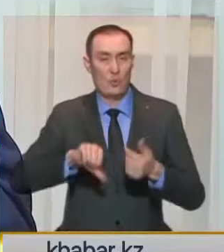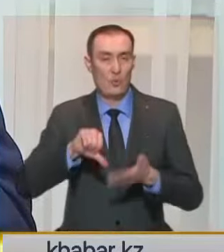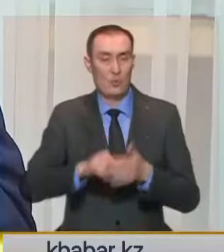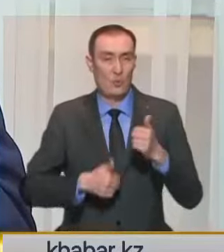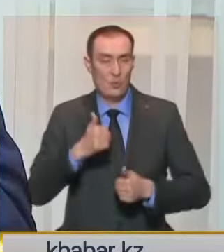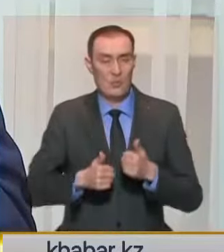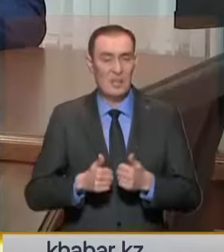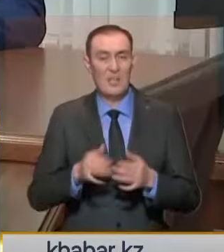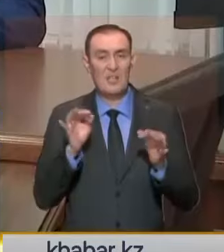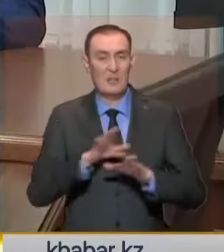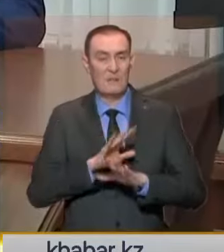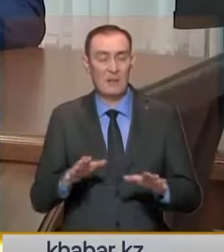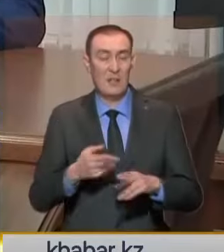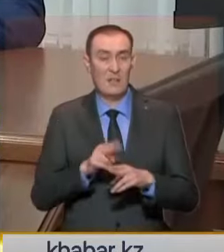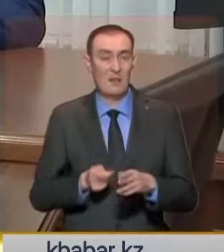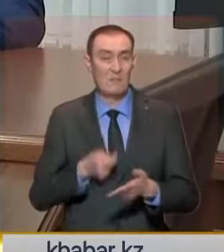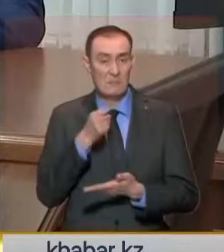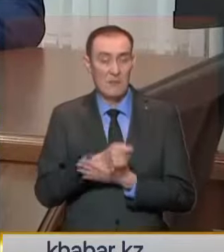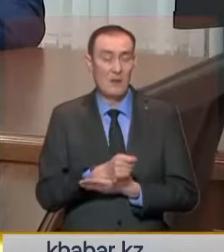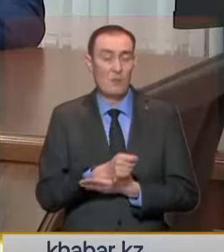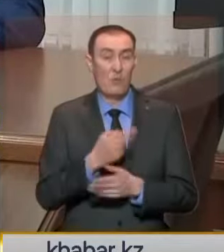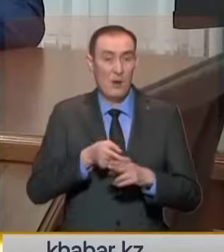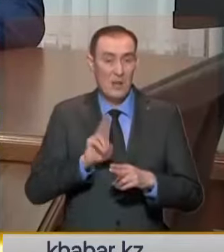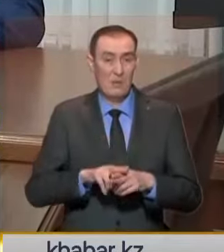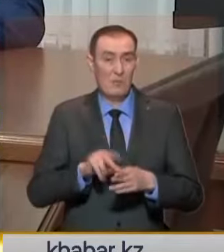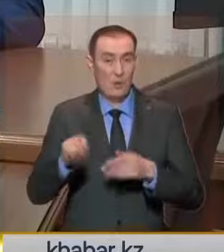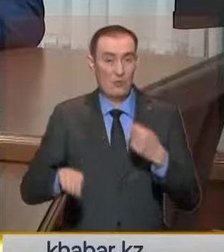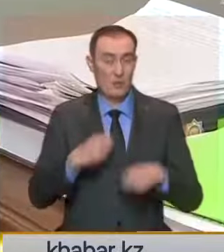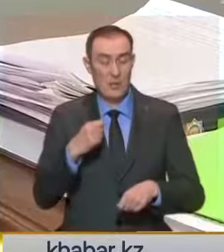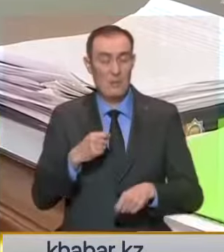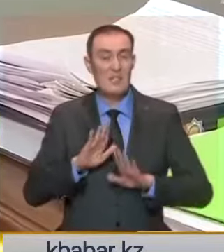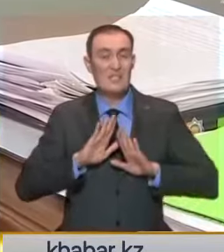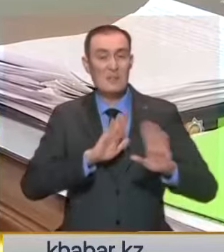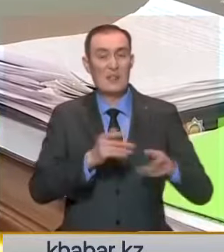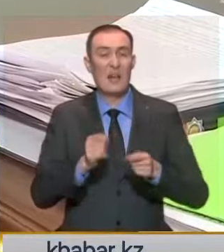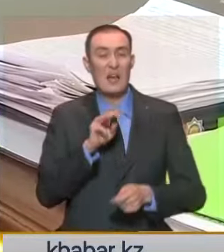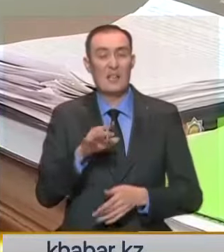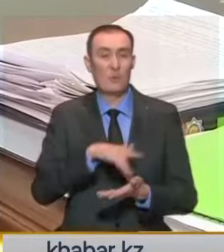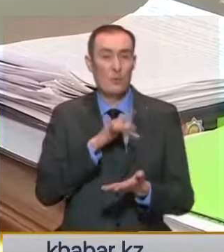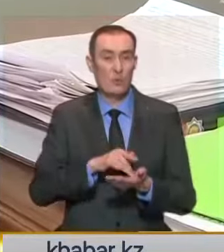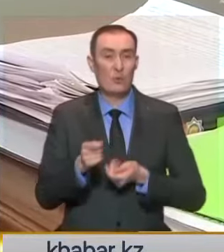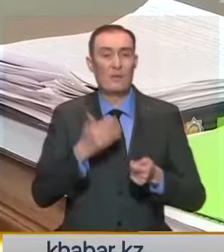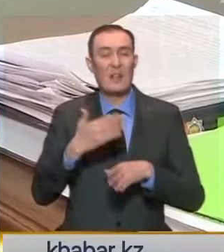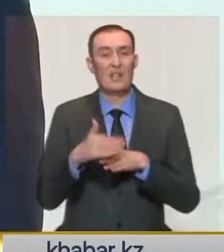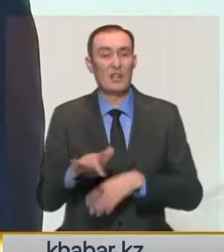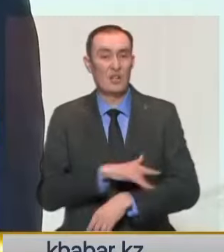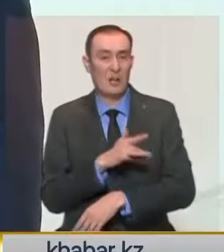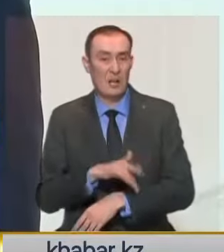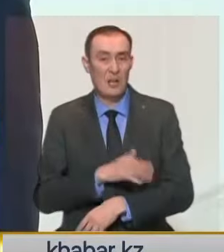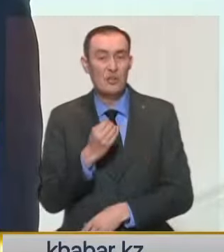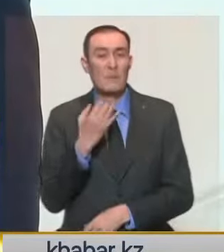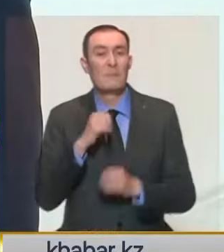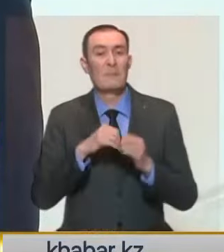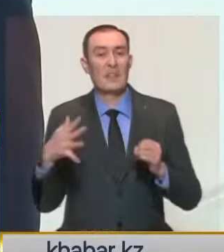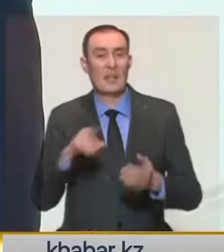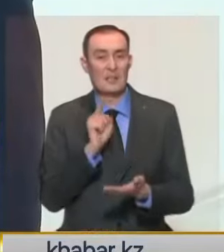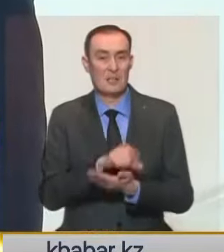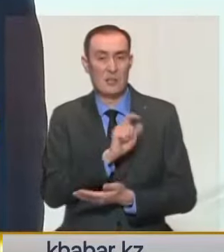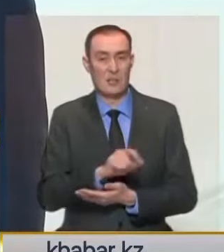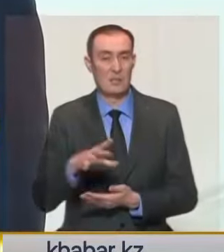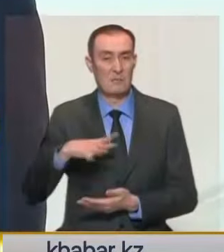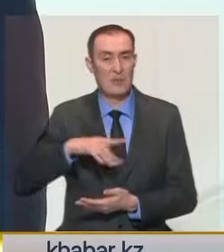ненадлежащее рассмотрение внесенного представления по вышеуказанным нарушениям заместителя акима города, руководителя отдела ЖКХ и еще